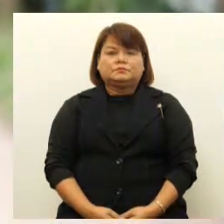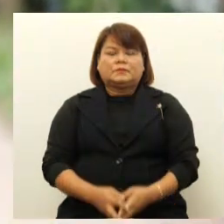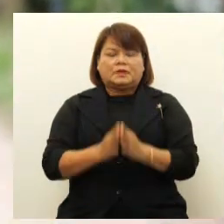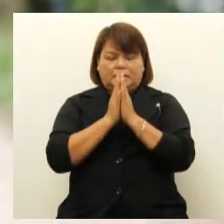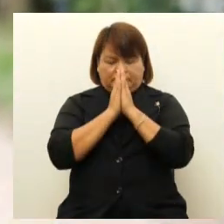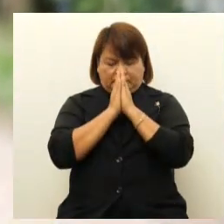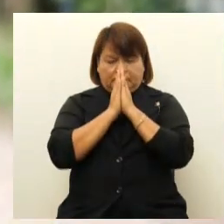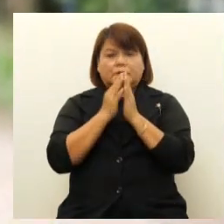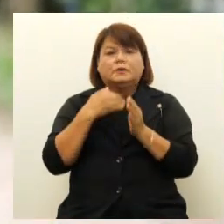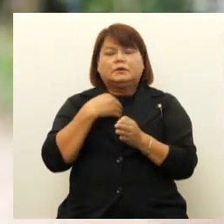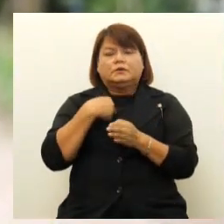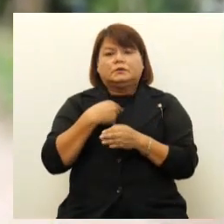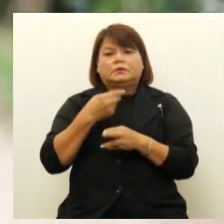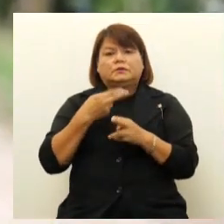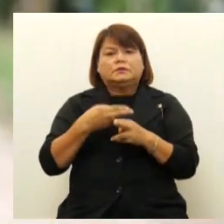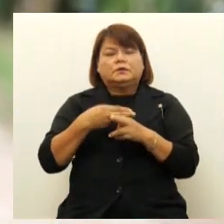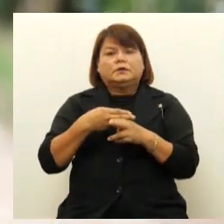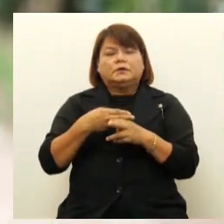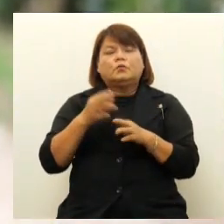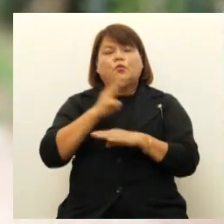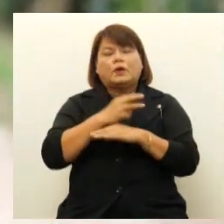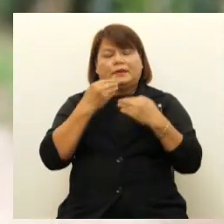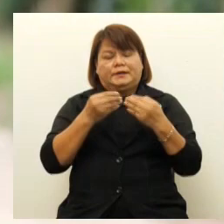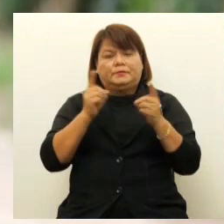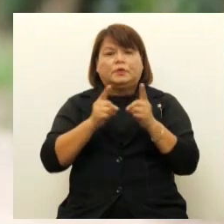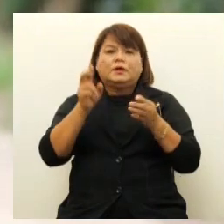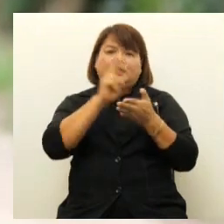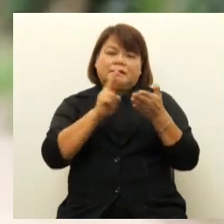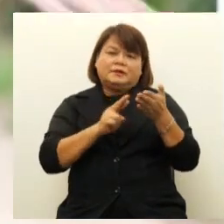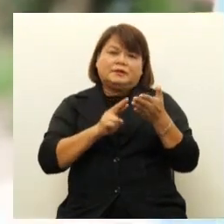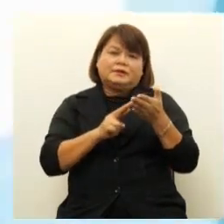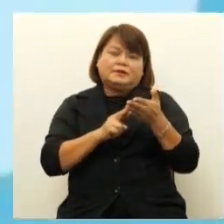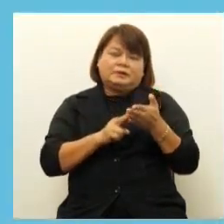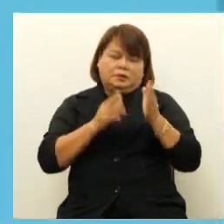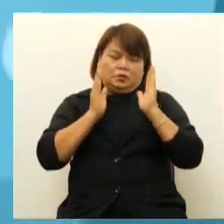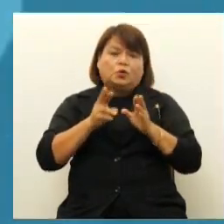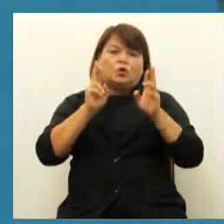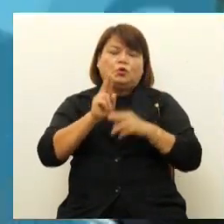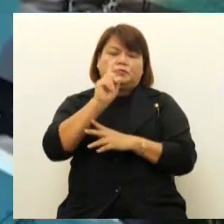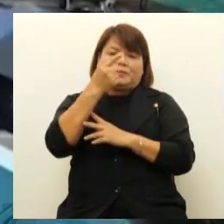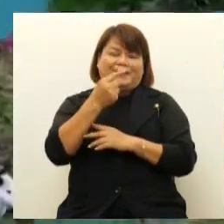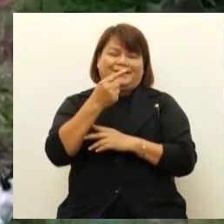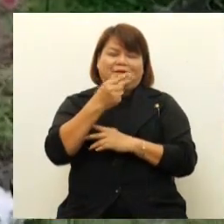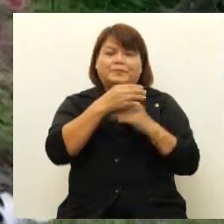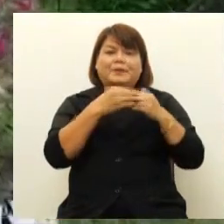สวัสดีค่ะหนูวิชิดาวงสามานวันนี้มาพบกับรายการ New Gen On Tour